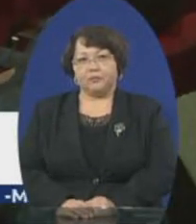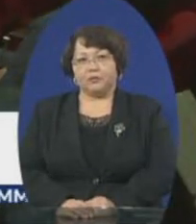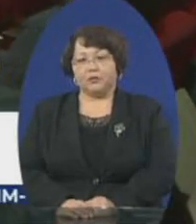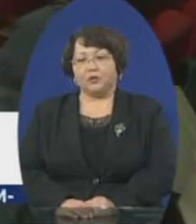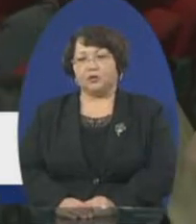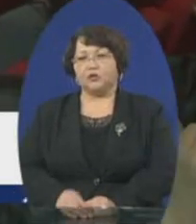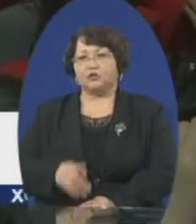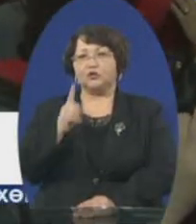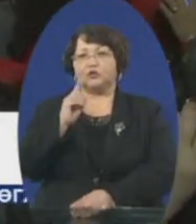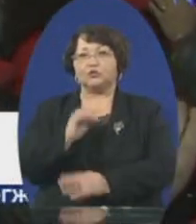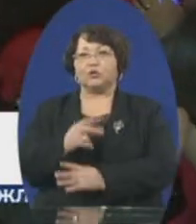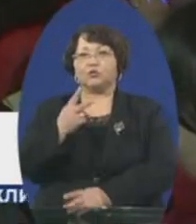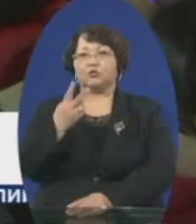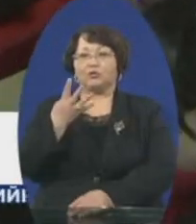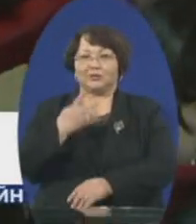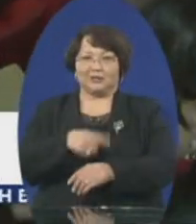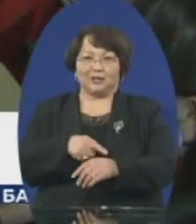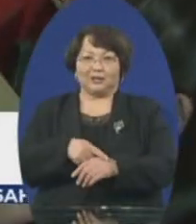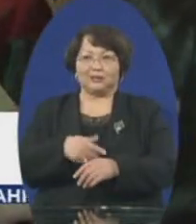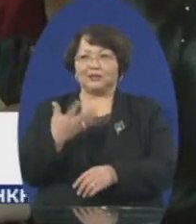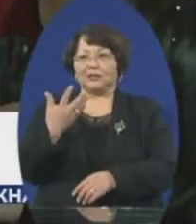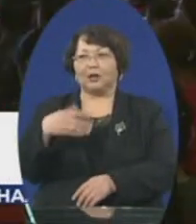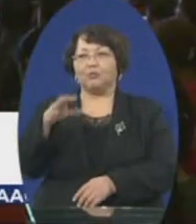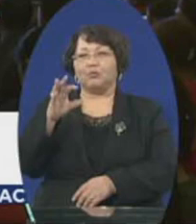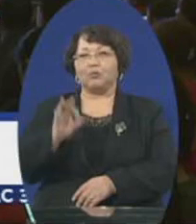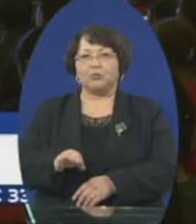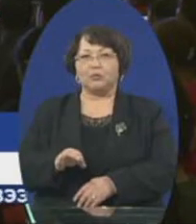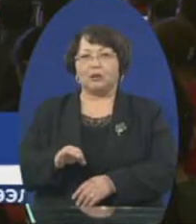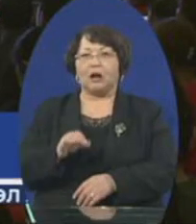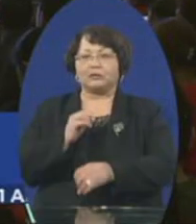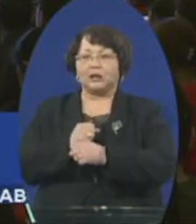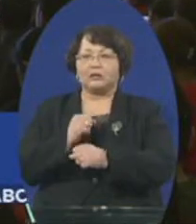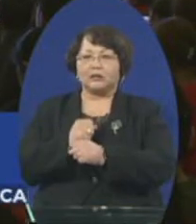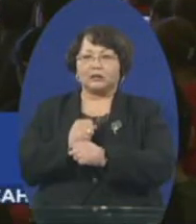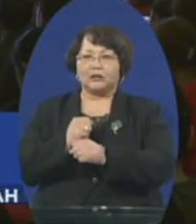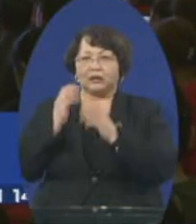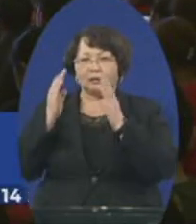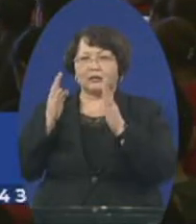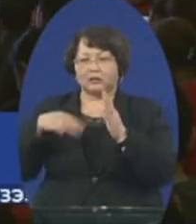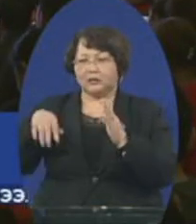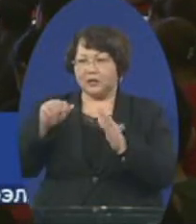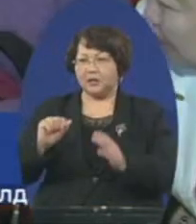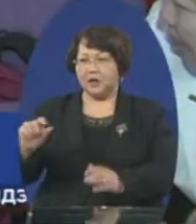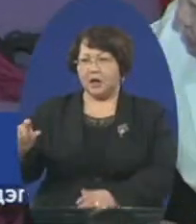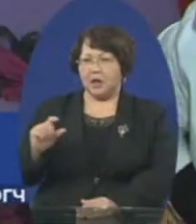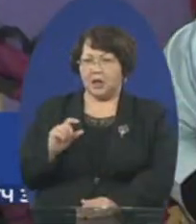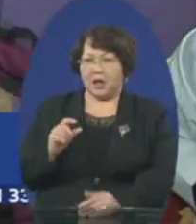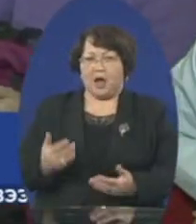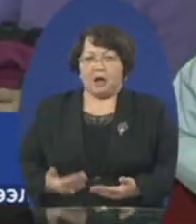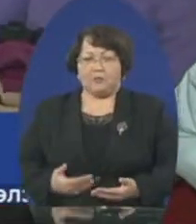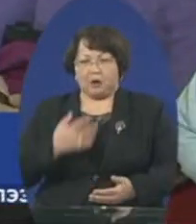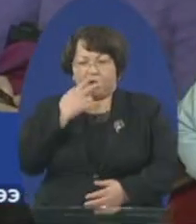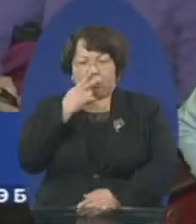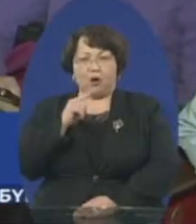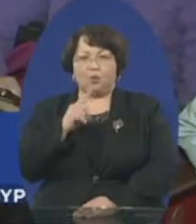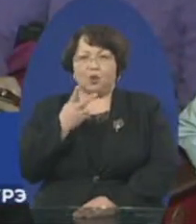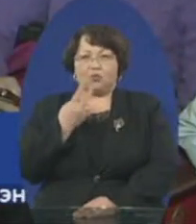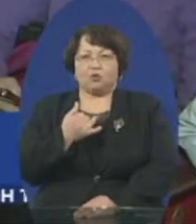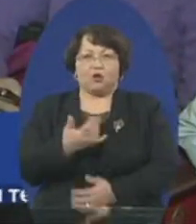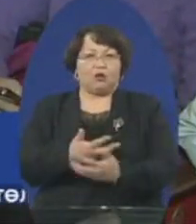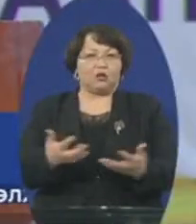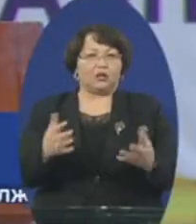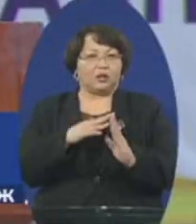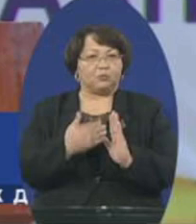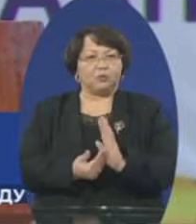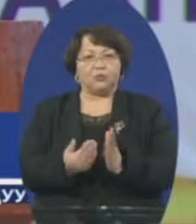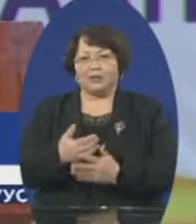Хонгийн 24 цагийн талыг нь ажил дээрээ өнгөрүүлдэгч авч буй цалин урамшуулал нь амьдрал ахуйд нь хөрөлцөхгүй байдал олон мянган өрхөд бий. За засгийн